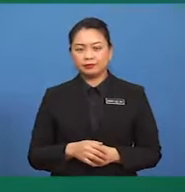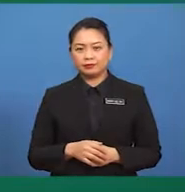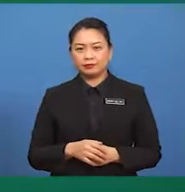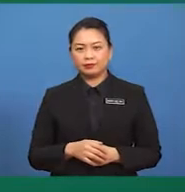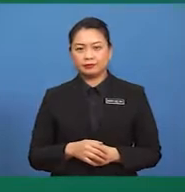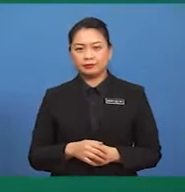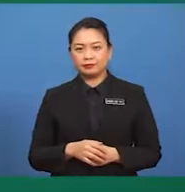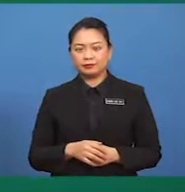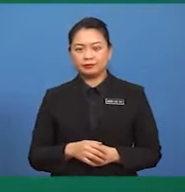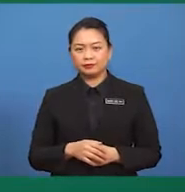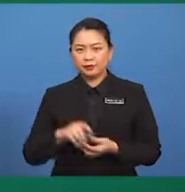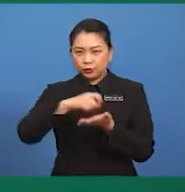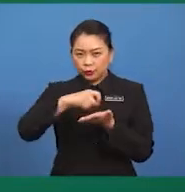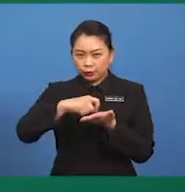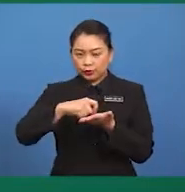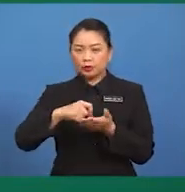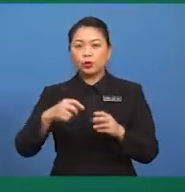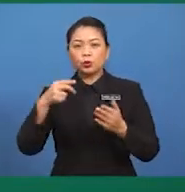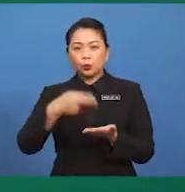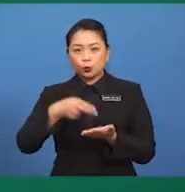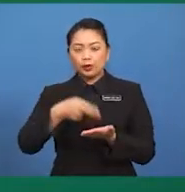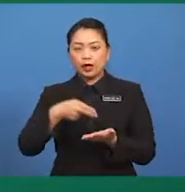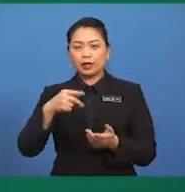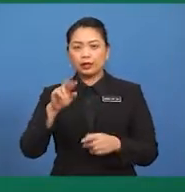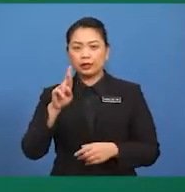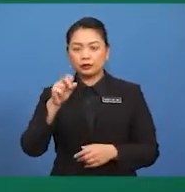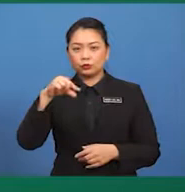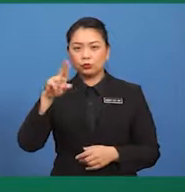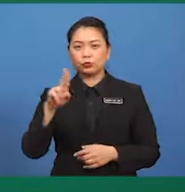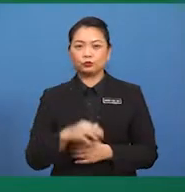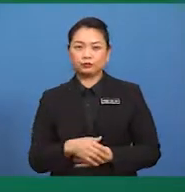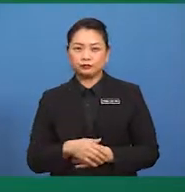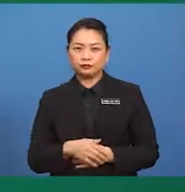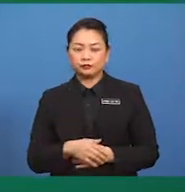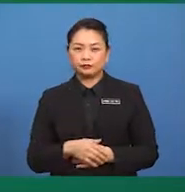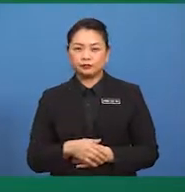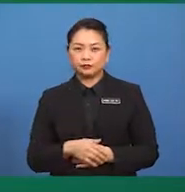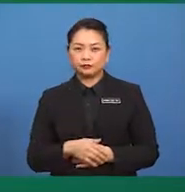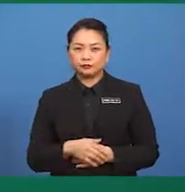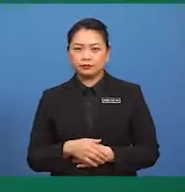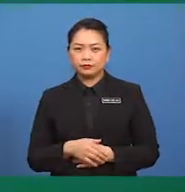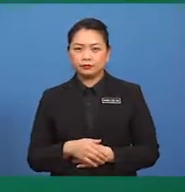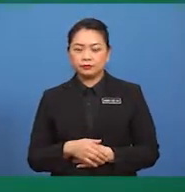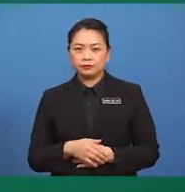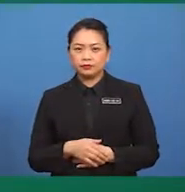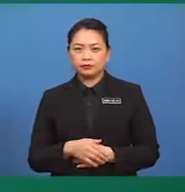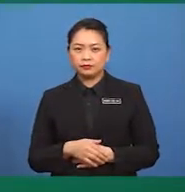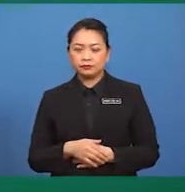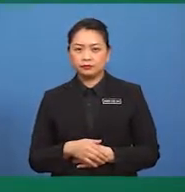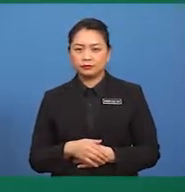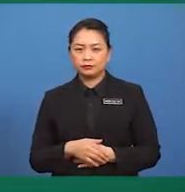ragu RM2,500 dan catatan sebelah kredit pula ialah peruntukan hutang ragu